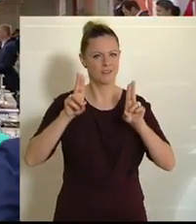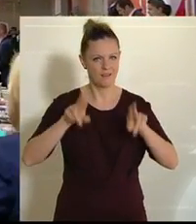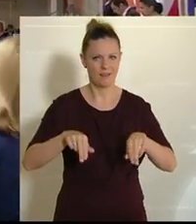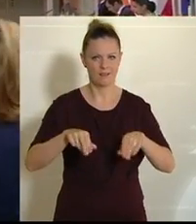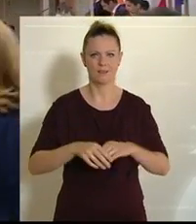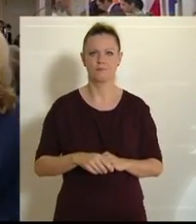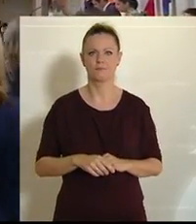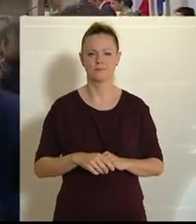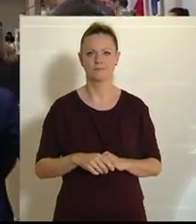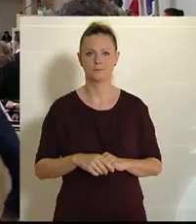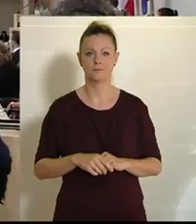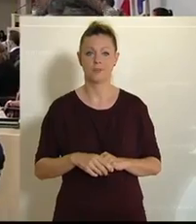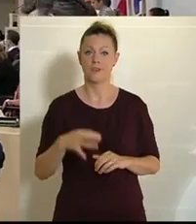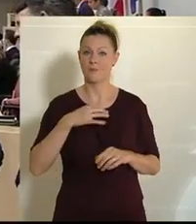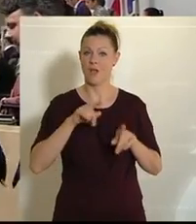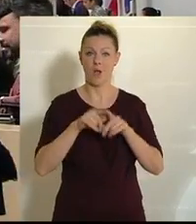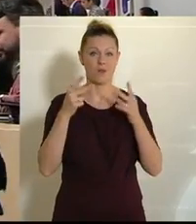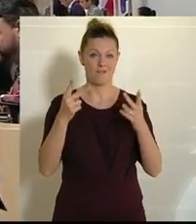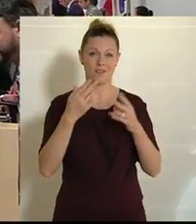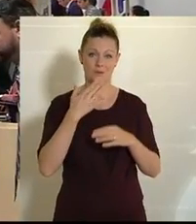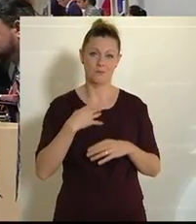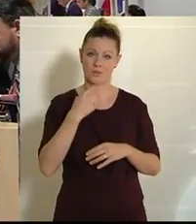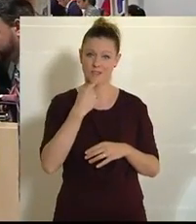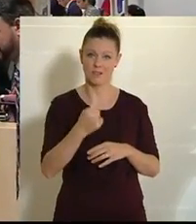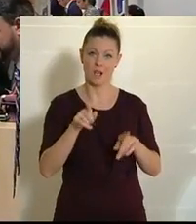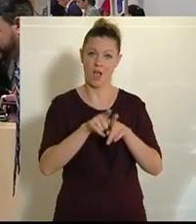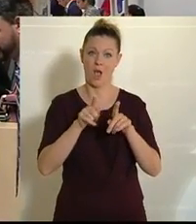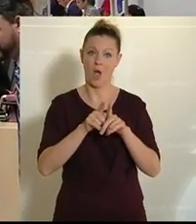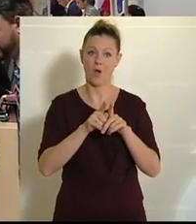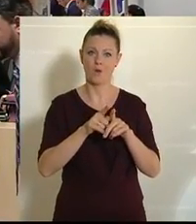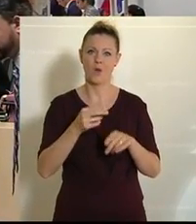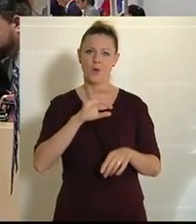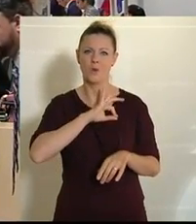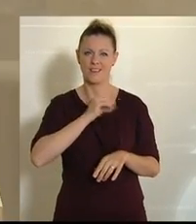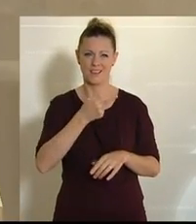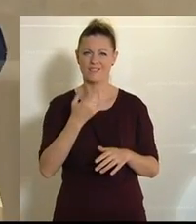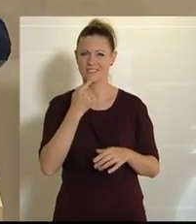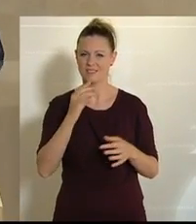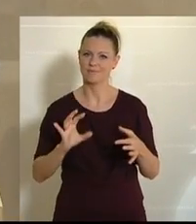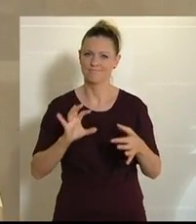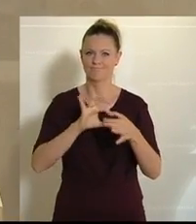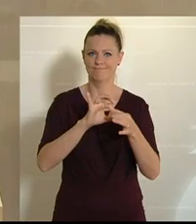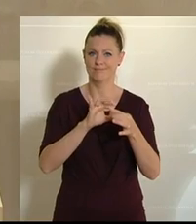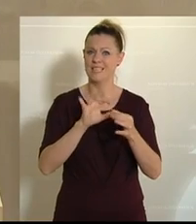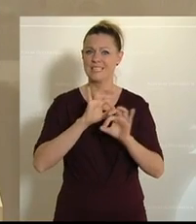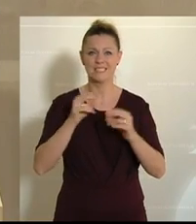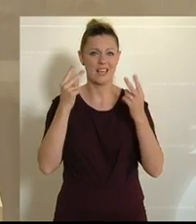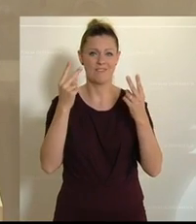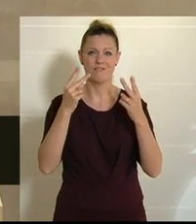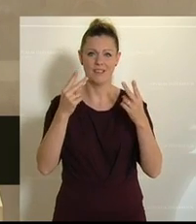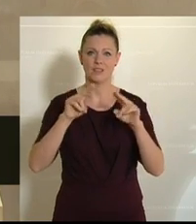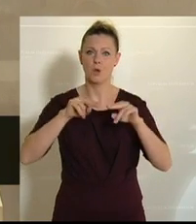hat. Aber ganz wichtig ist mir zu betonen, da darf ich mich durchaus auch anschließen, was der Kollege Greiner gesagt hat, es ist ganz, ganz wichtig, dass wir